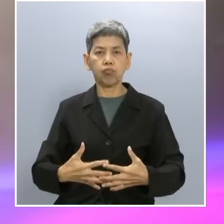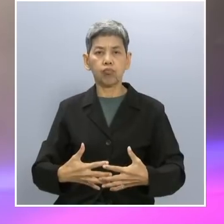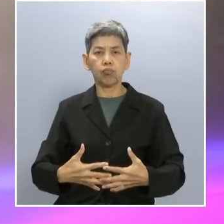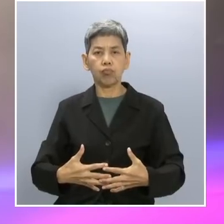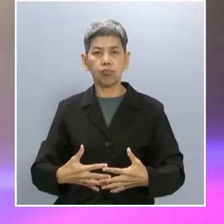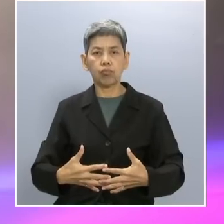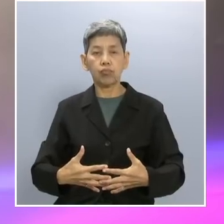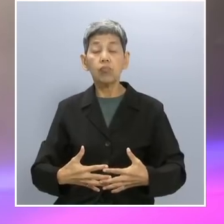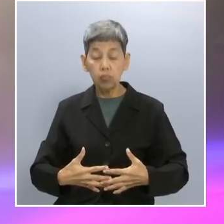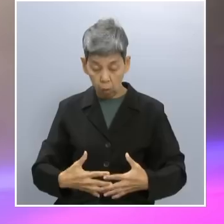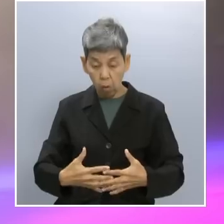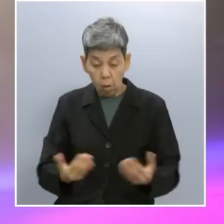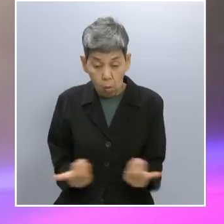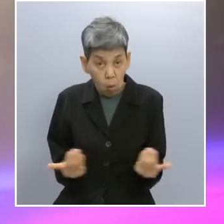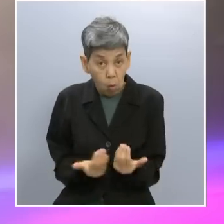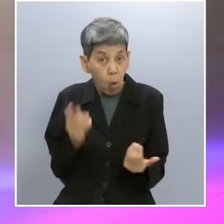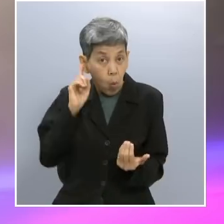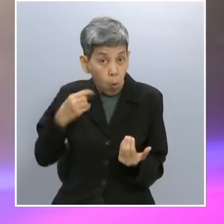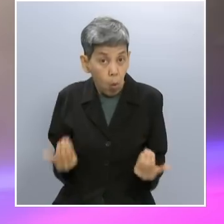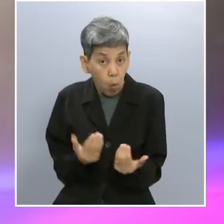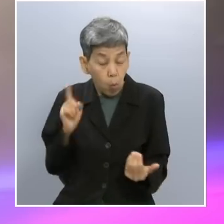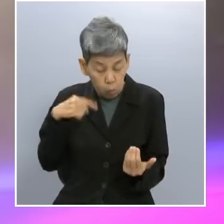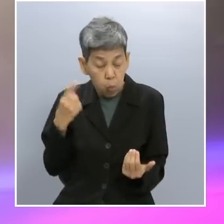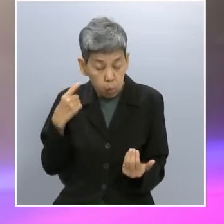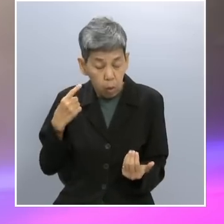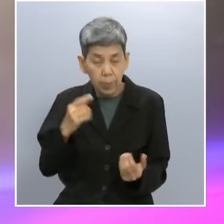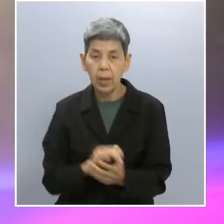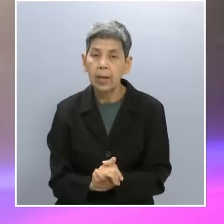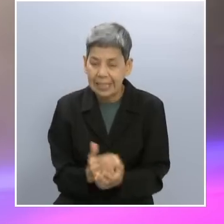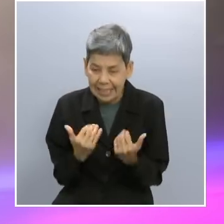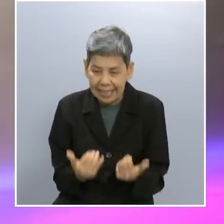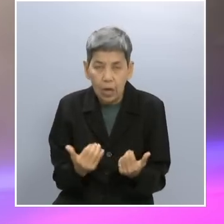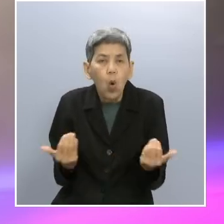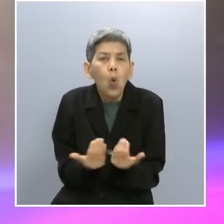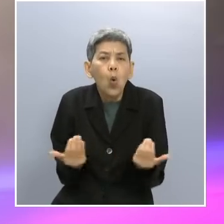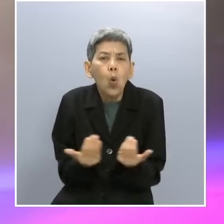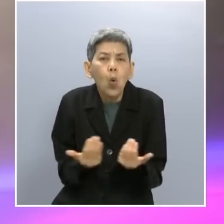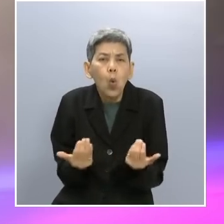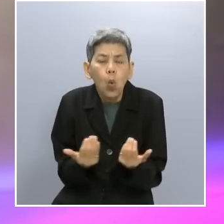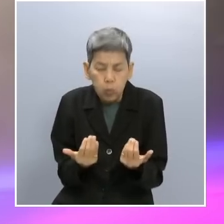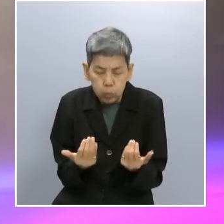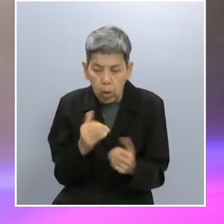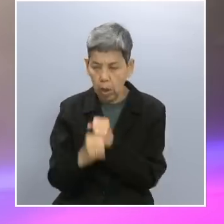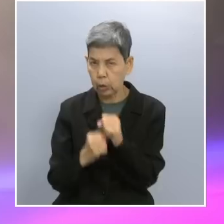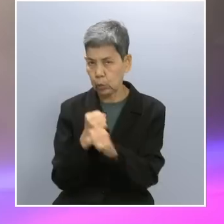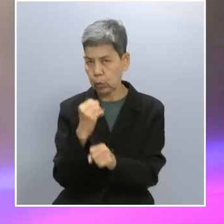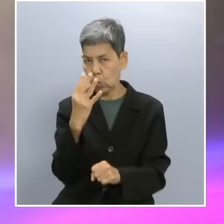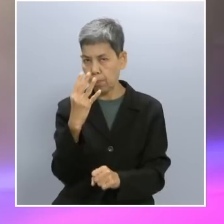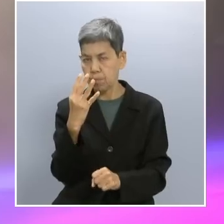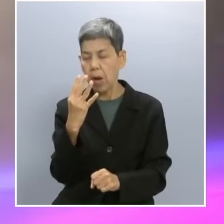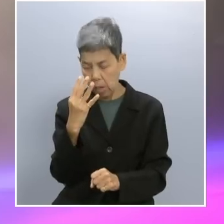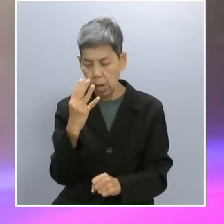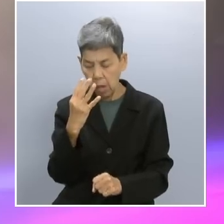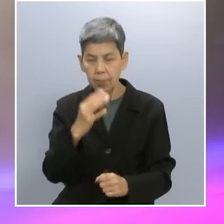แล้วคลอดลูกสาวของจักรกลออกมาปัจจุบันเนี่ยลูกสาวของคุณเองกับจากกบเนี่ยอายุ 4ขวบแล้วนะครับ